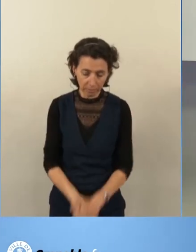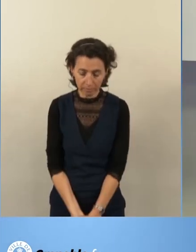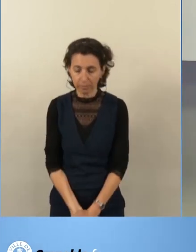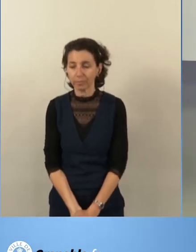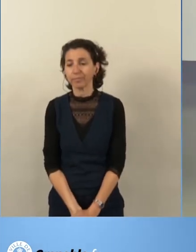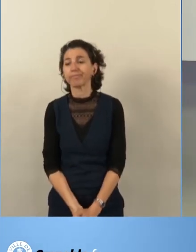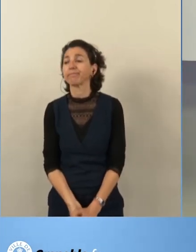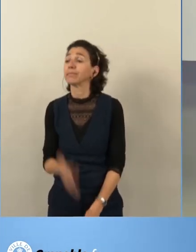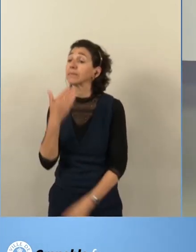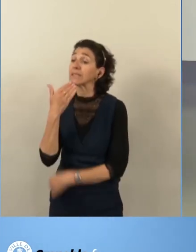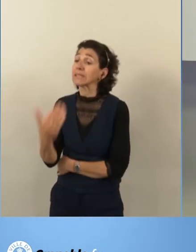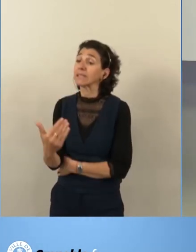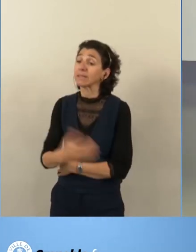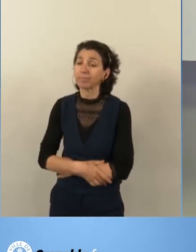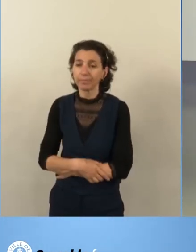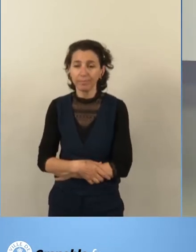merci